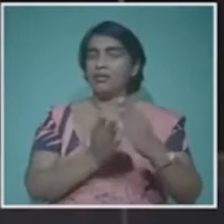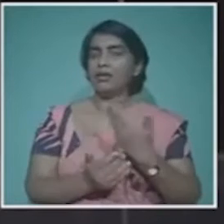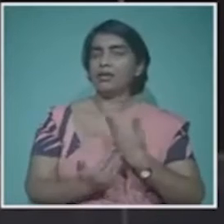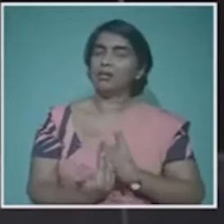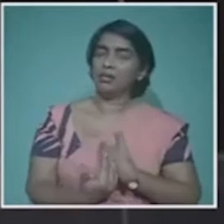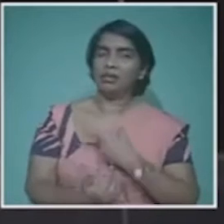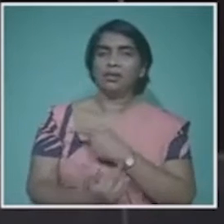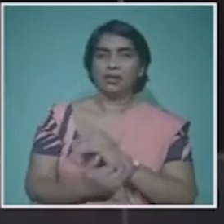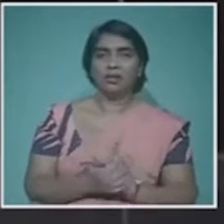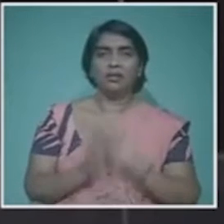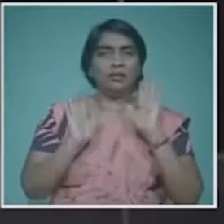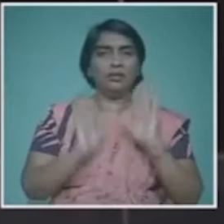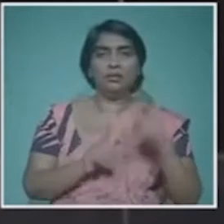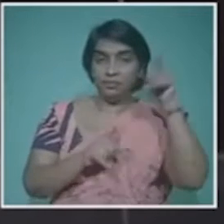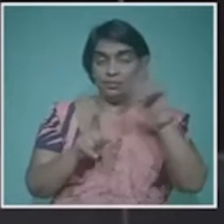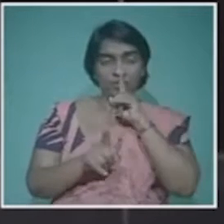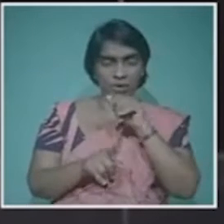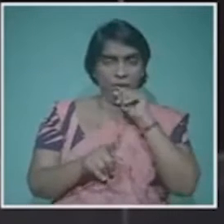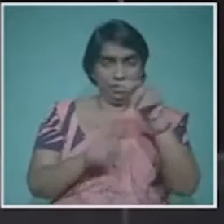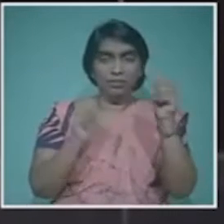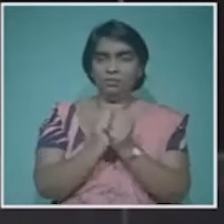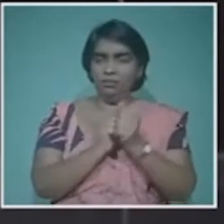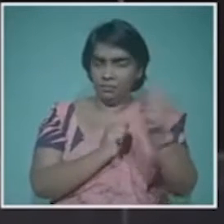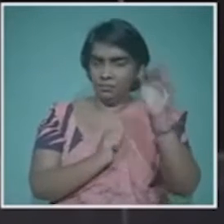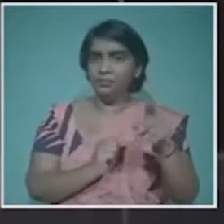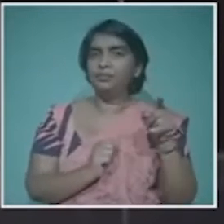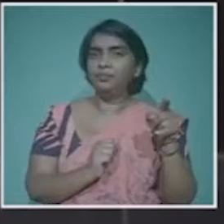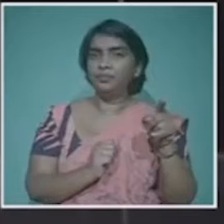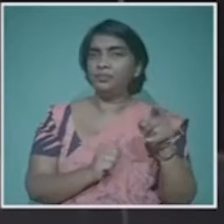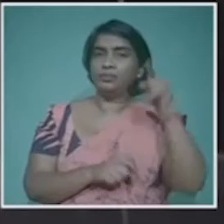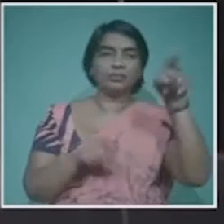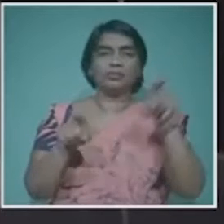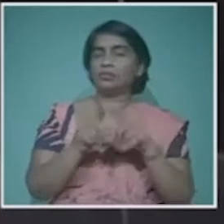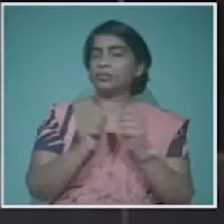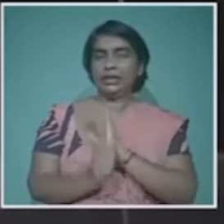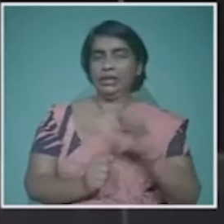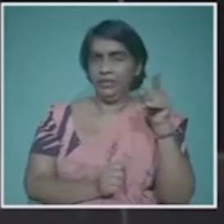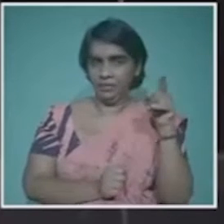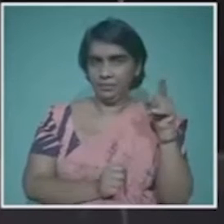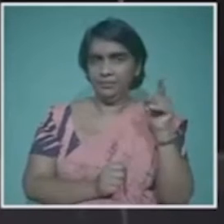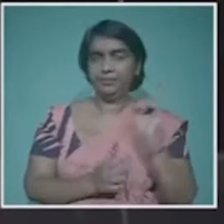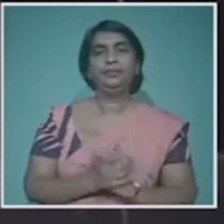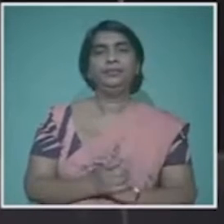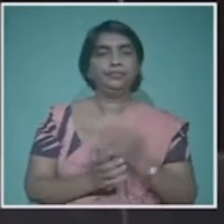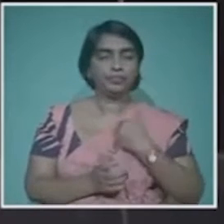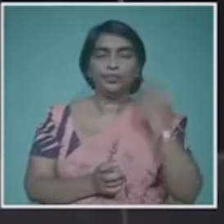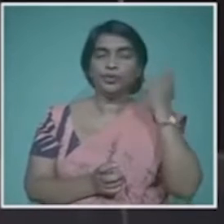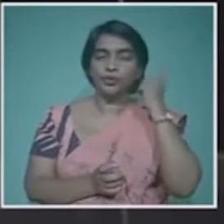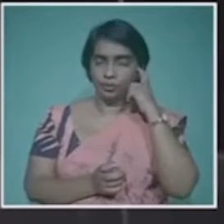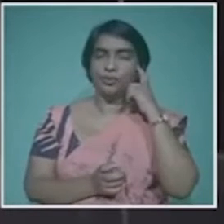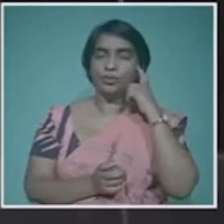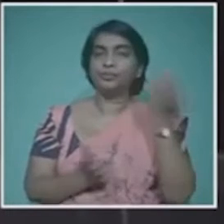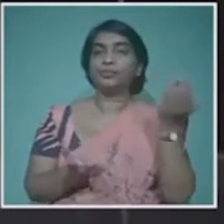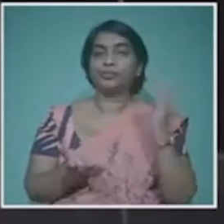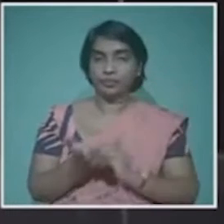வழங்குவார்கள் வங்குரோத்து அடைந்துள்ள இலங்கையில் தற்போது 60 அமைச்சர்கள் பதவியில் உள்ளார்கள் மேலும் 10 பேருக்கு அமைச்சு பதவிகள் வழங்கினால்